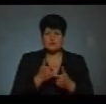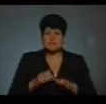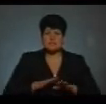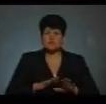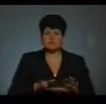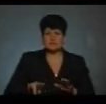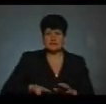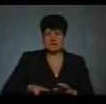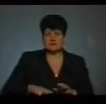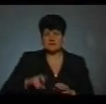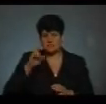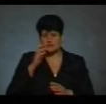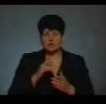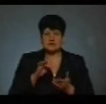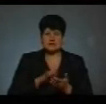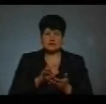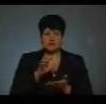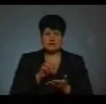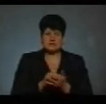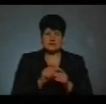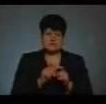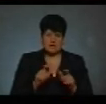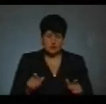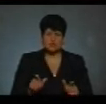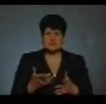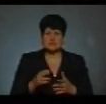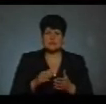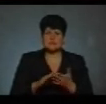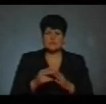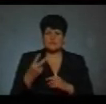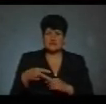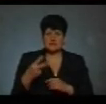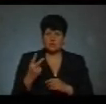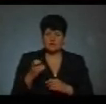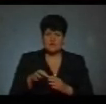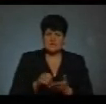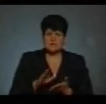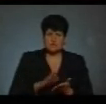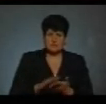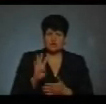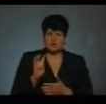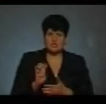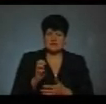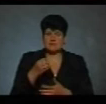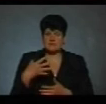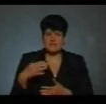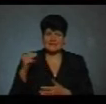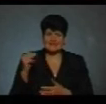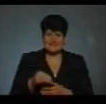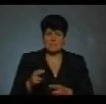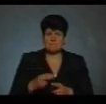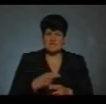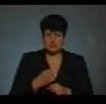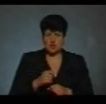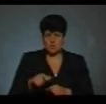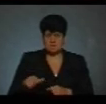заступника директора Державного центру зайнятості Юлії Жовтяк, станом на 22 квітня зареєстрували понад 415 тисяч безробітних. За